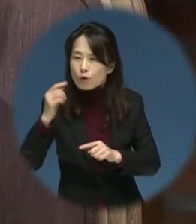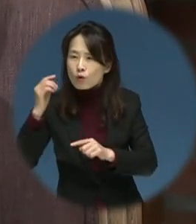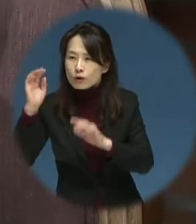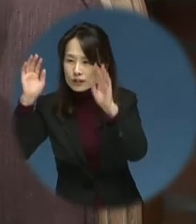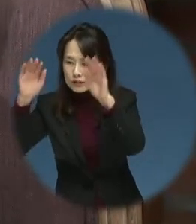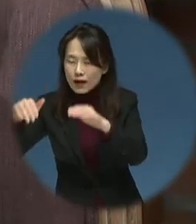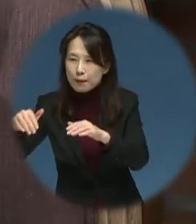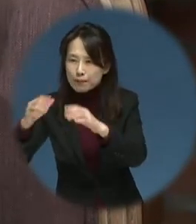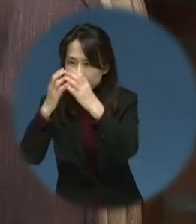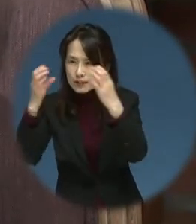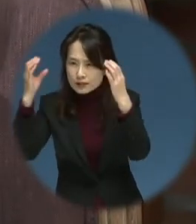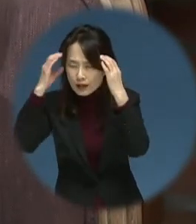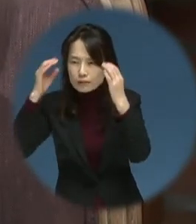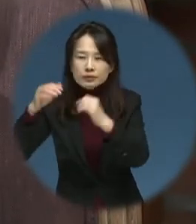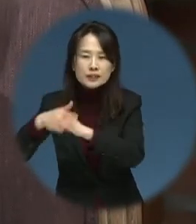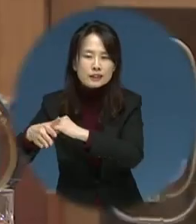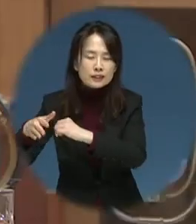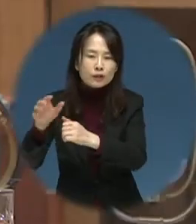논문으로 검증되어 있습니다.